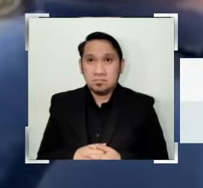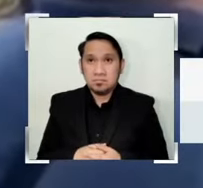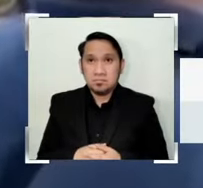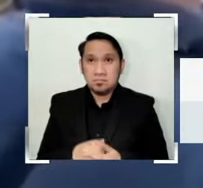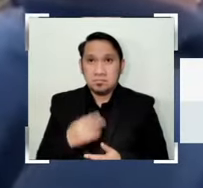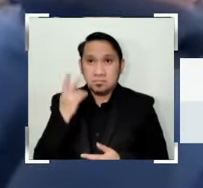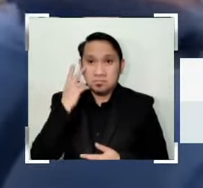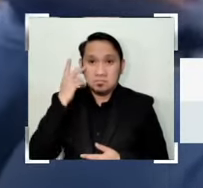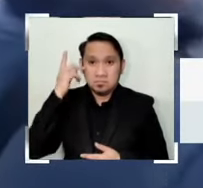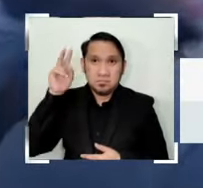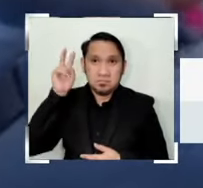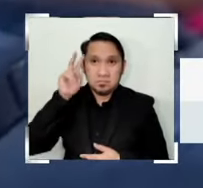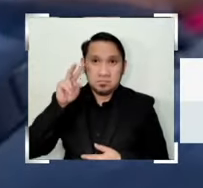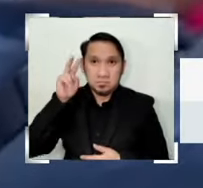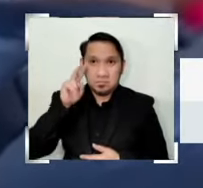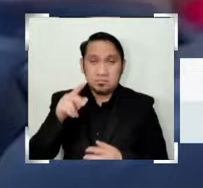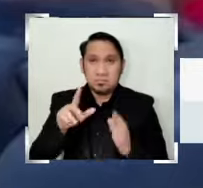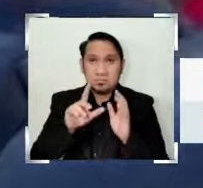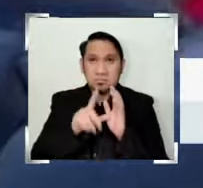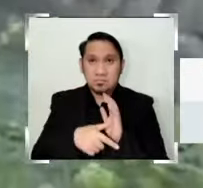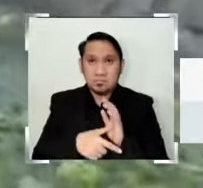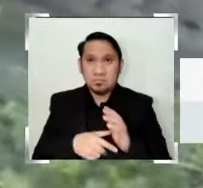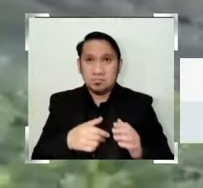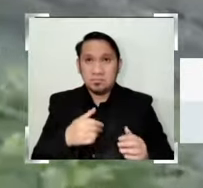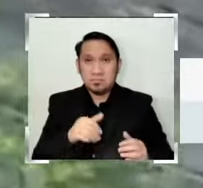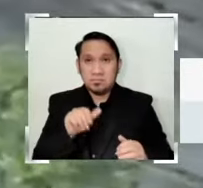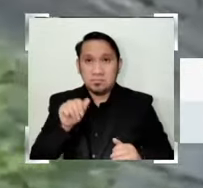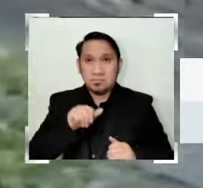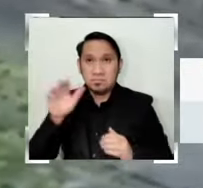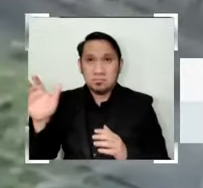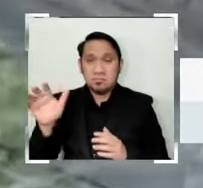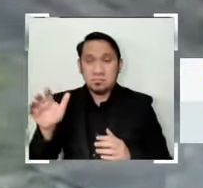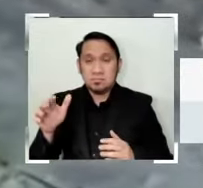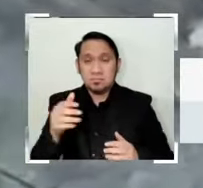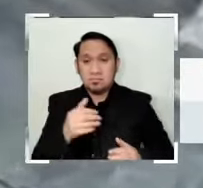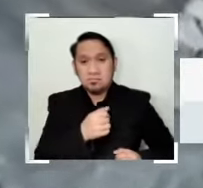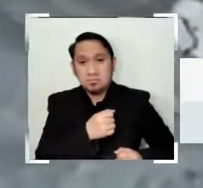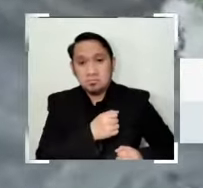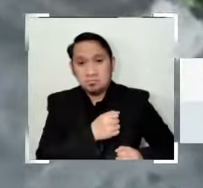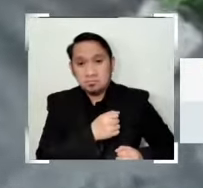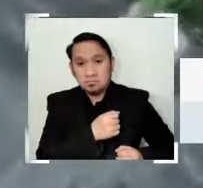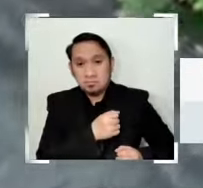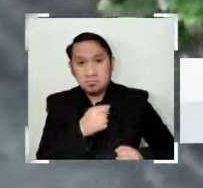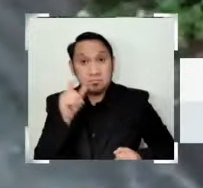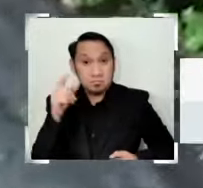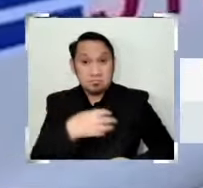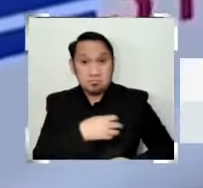Dumating na ang Antipolo Police SWAT team. Nagpalipad sila ng drone para ma-survey ang bahay.